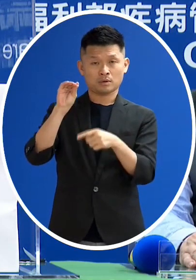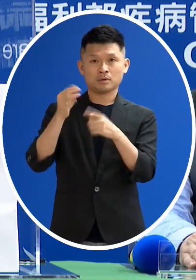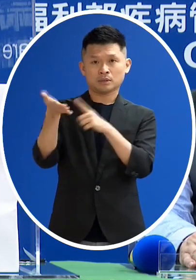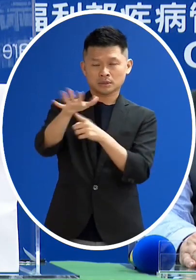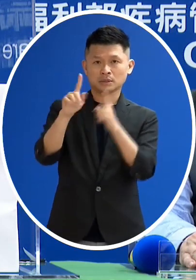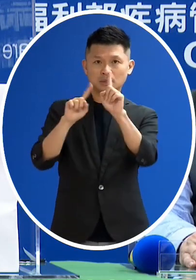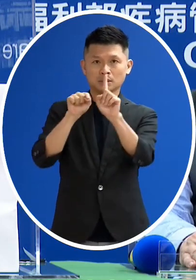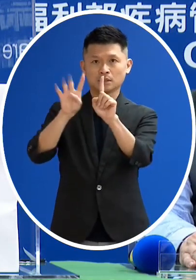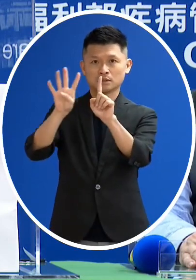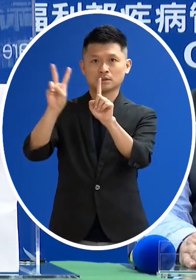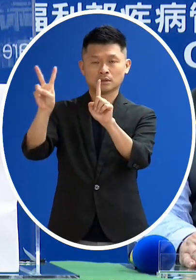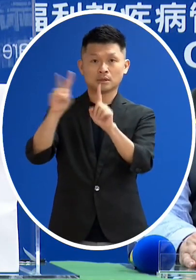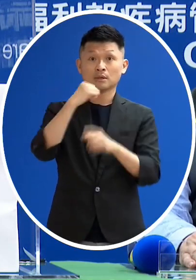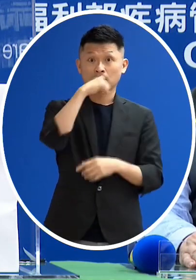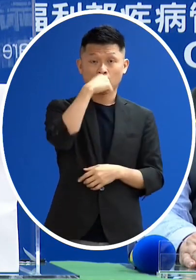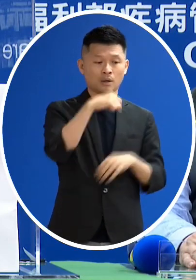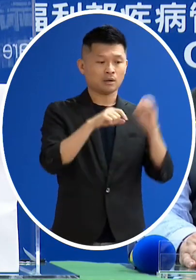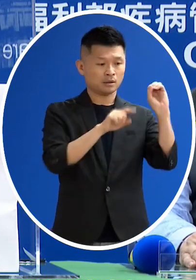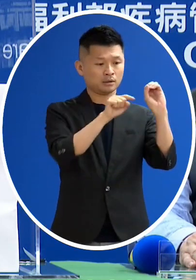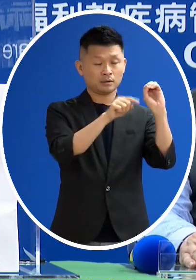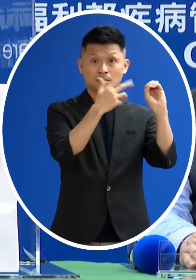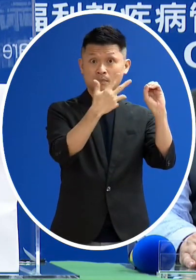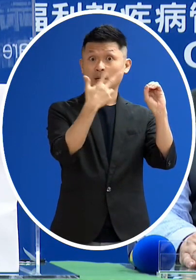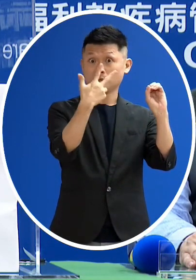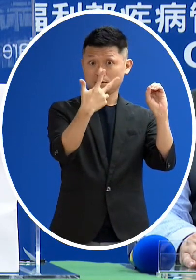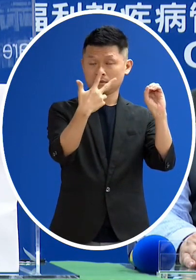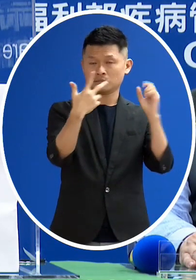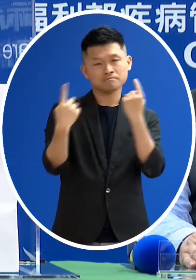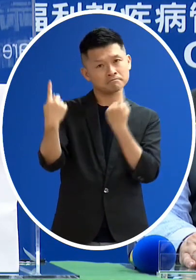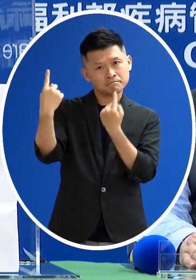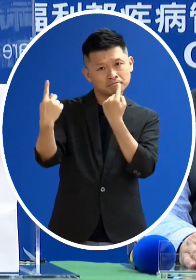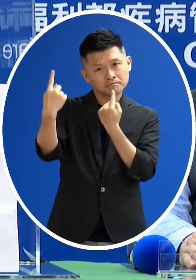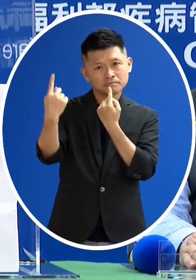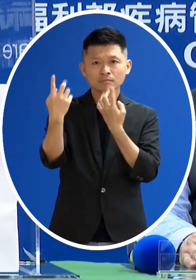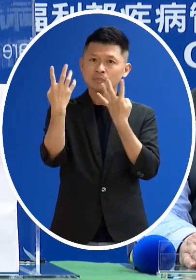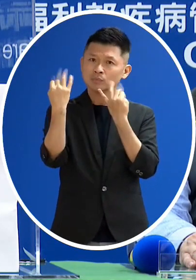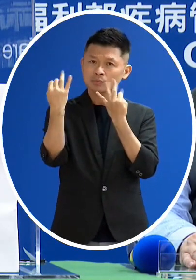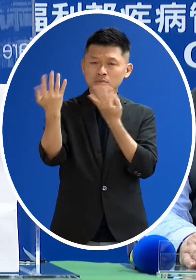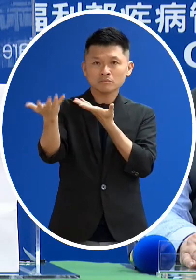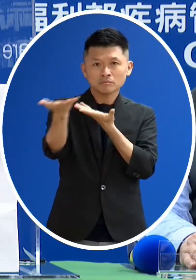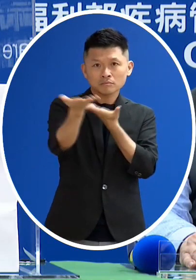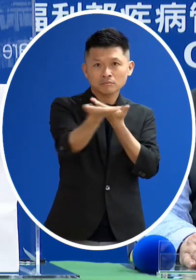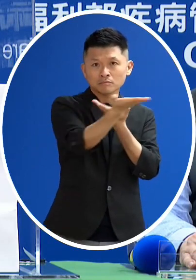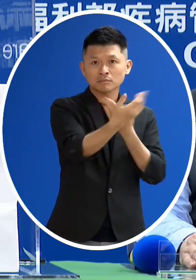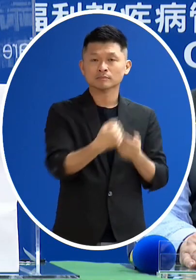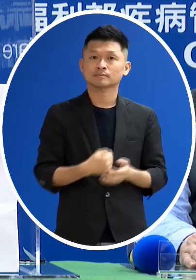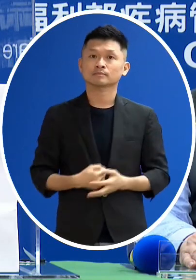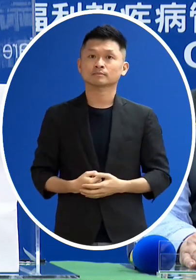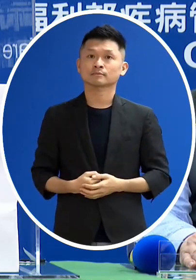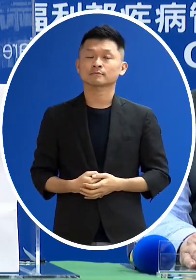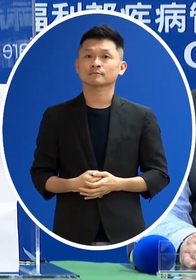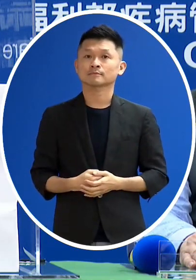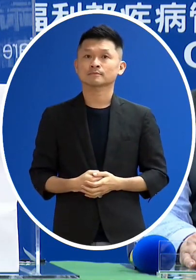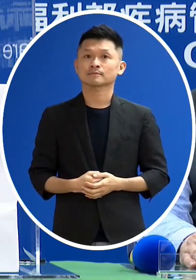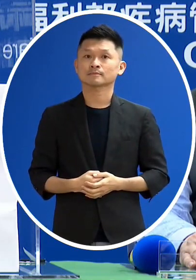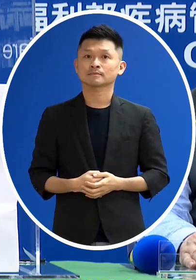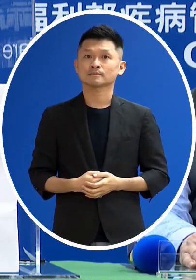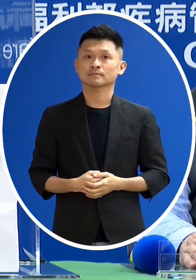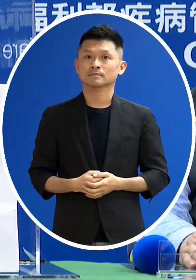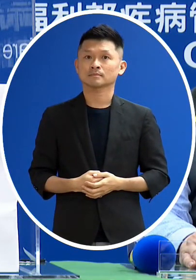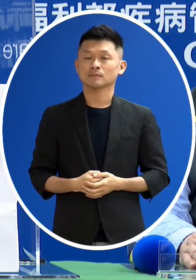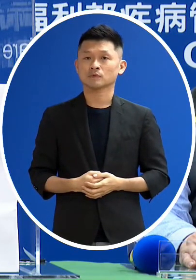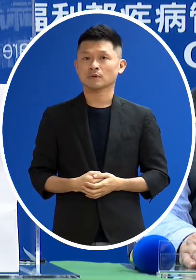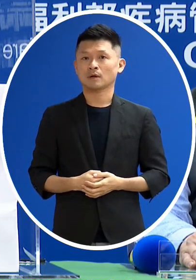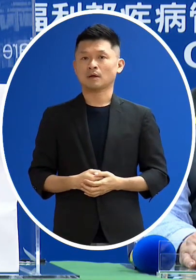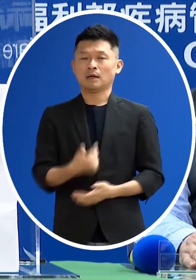那台湾是0.87，其实这都是差不多的那所以在这里面并没有因为